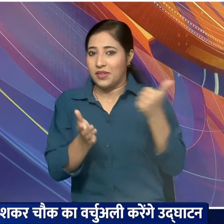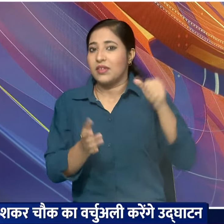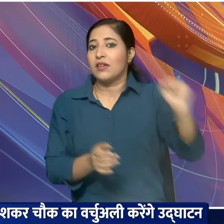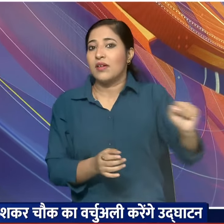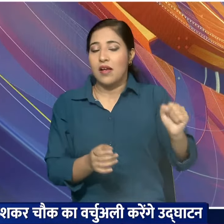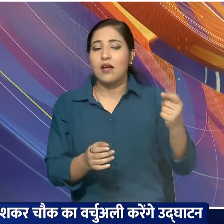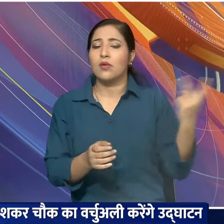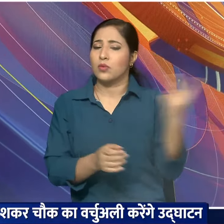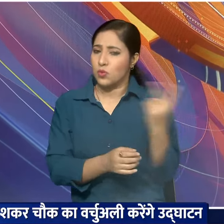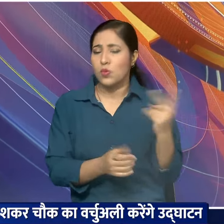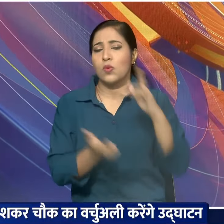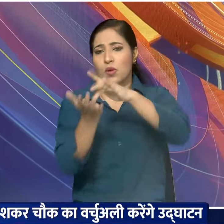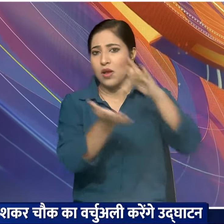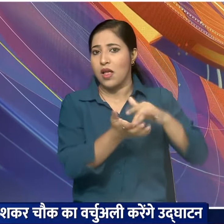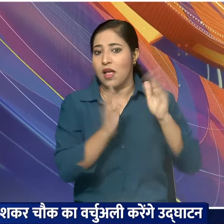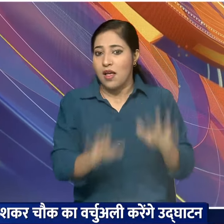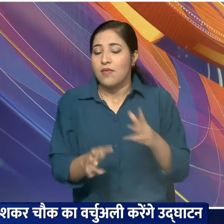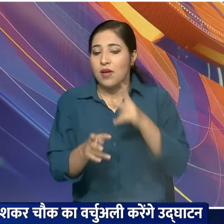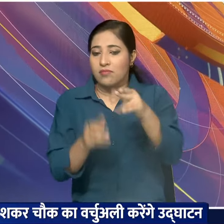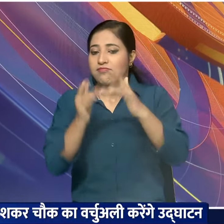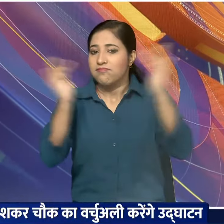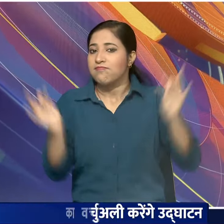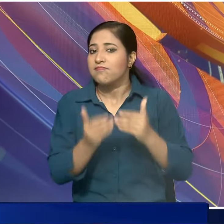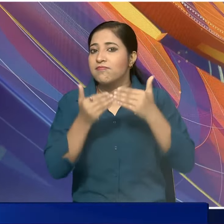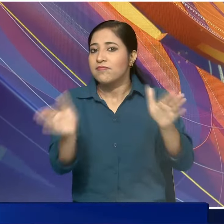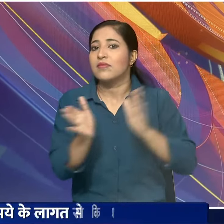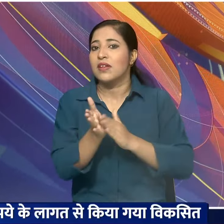की उपस्थिति में स्मारक का वर्चुअल